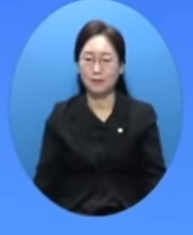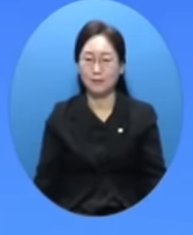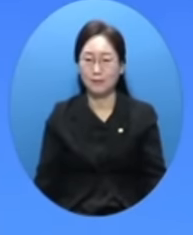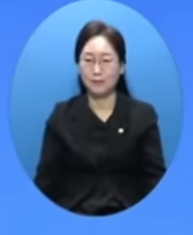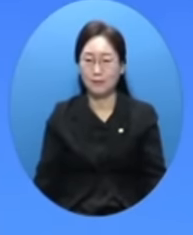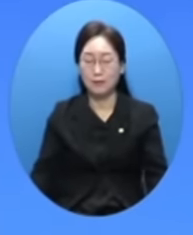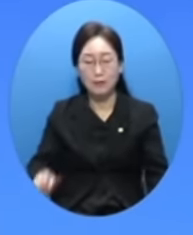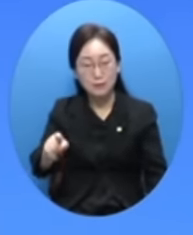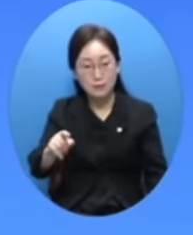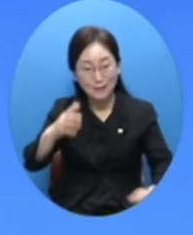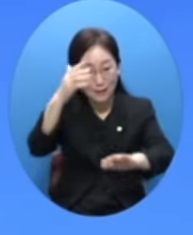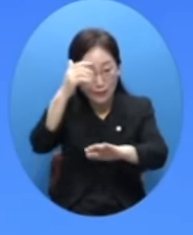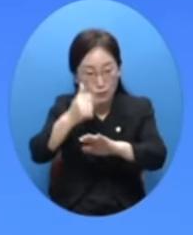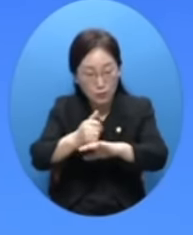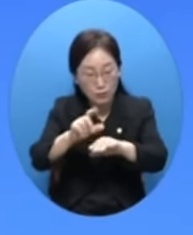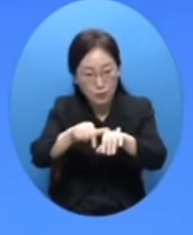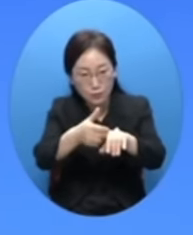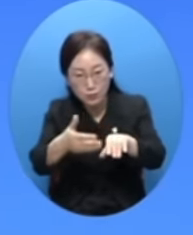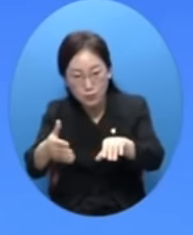이런 식으로 나가면 나라가 망합니다.